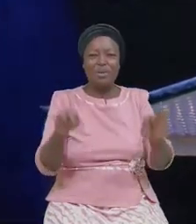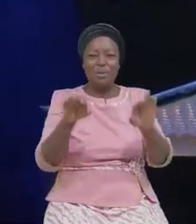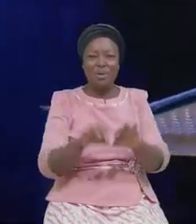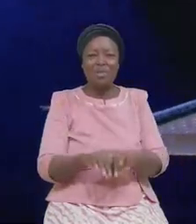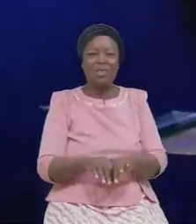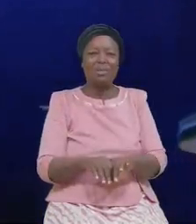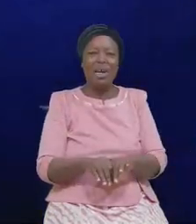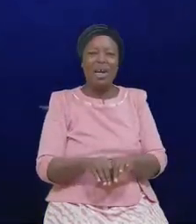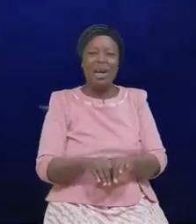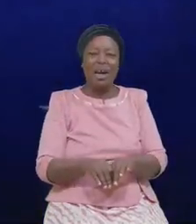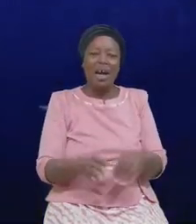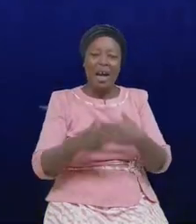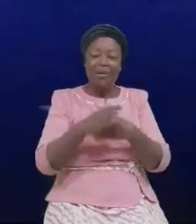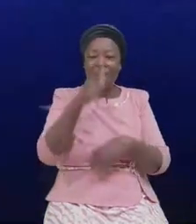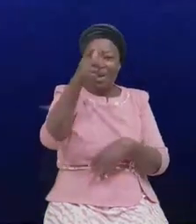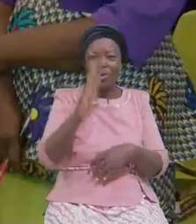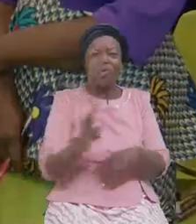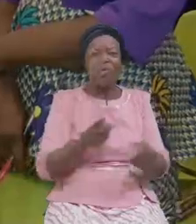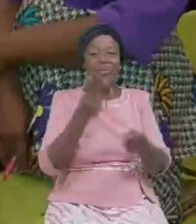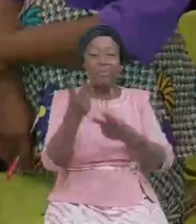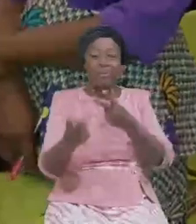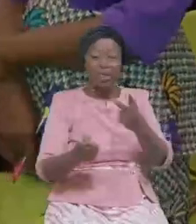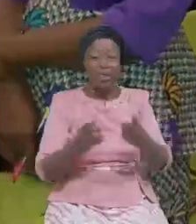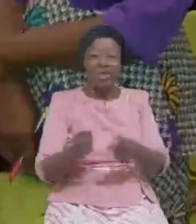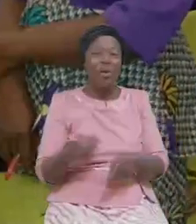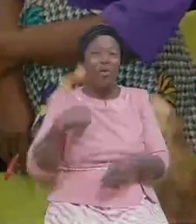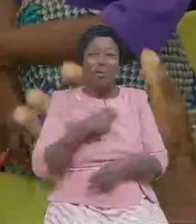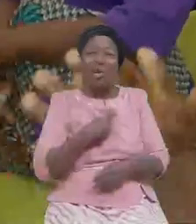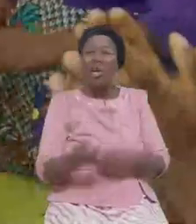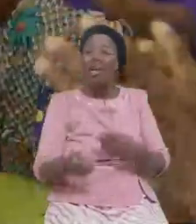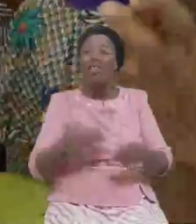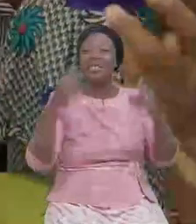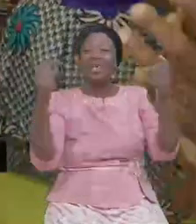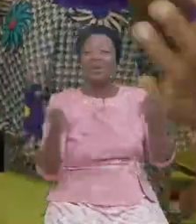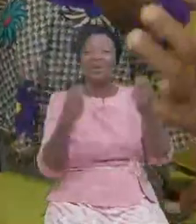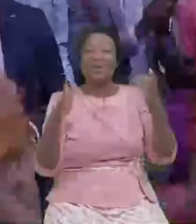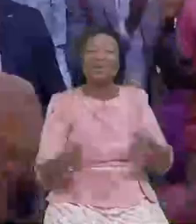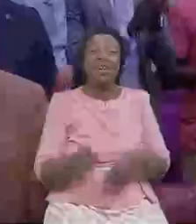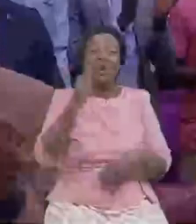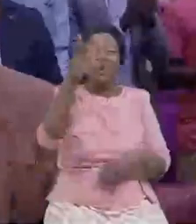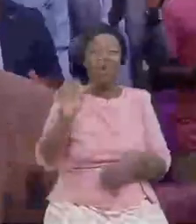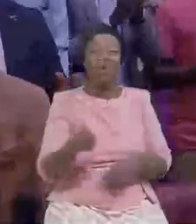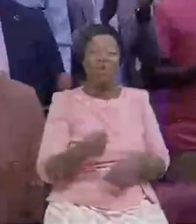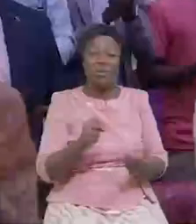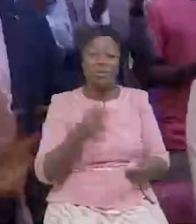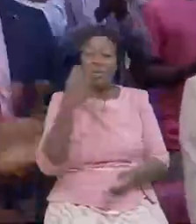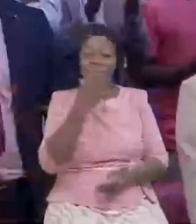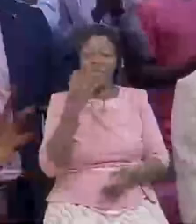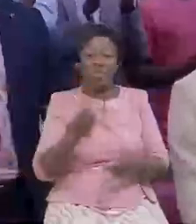en train de célébrer actuellement la glorieuse visitation de Dieu. C'est la célébration totale dans votre vie, sur ma